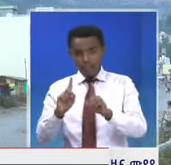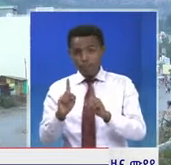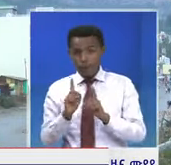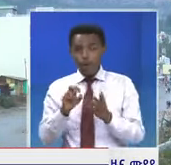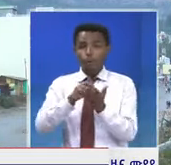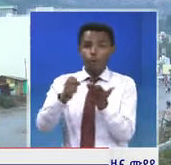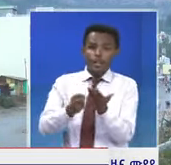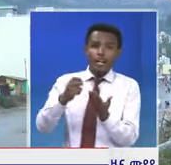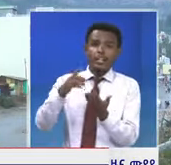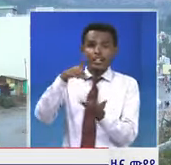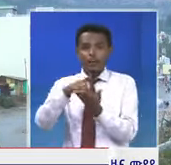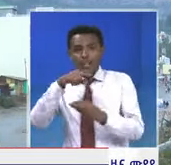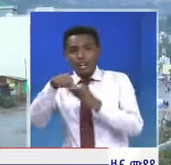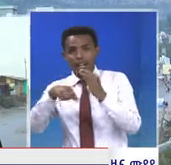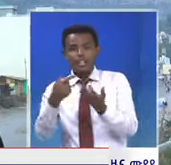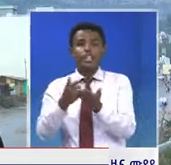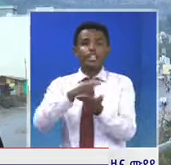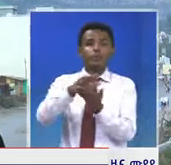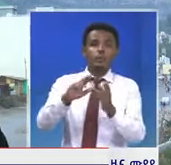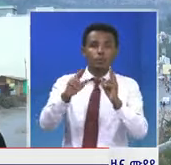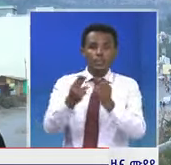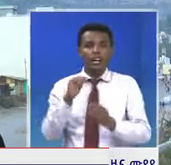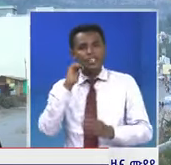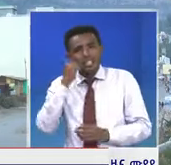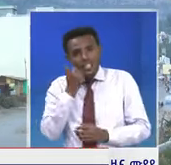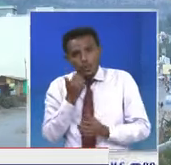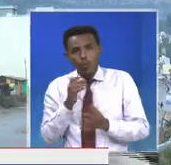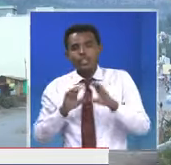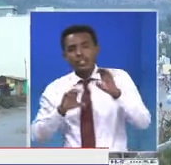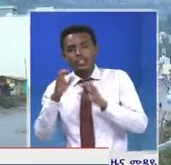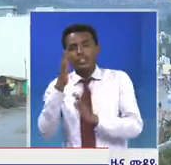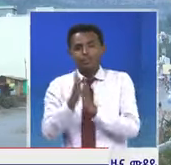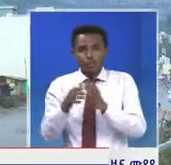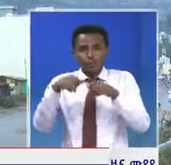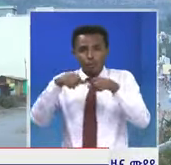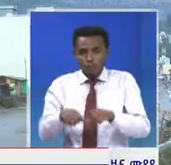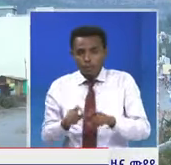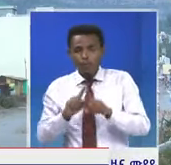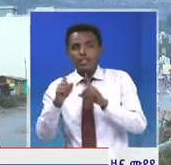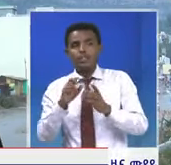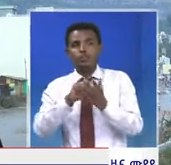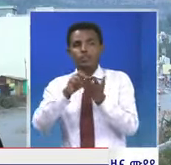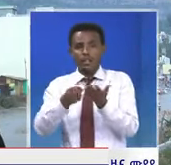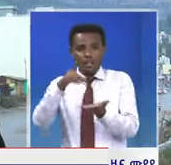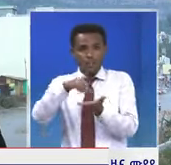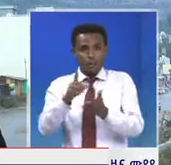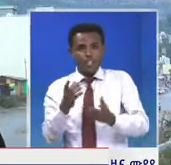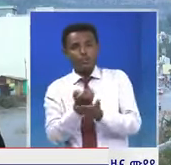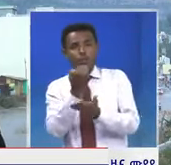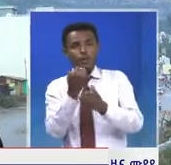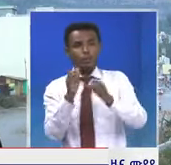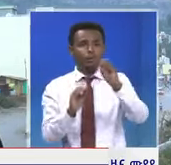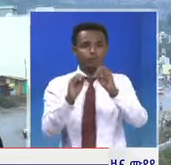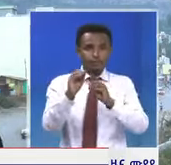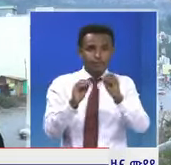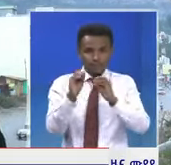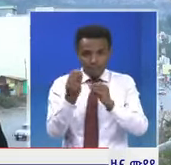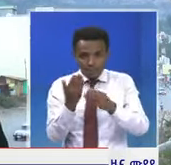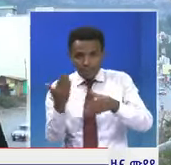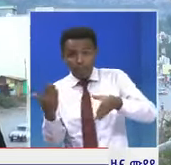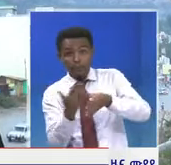ከተማና አካባቢው ይህ የሽብር ቡድን አሰቃቂ የሆነ ድርጊት ሲፈጽም ቆይቷል የወልዲያን ማህበረሰብ ኢኮኖሚያዊ እንቅስቃሴም እንዲሁ ለመግታት ያደረገው